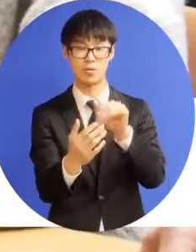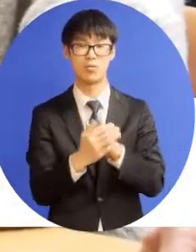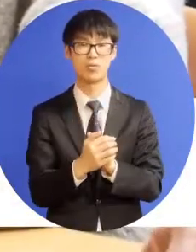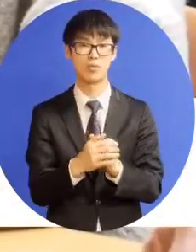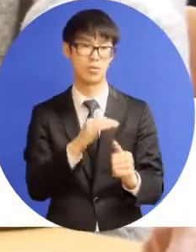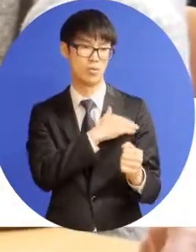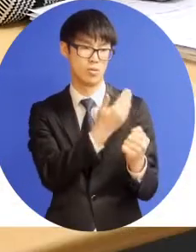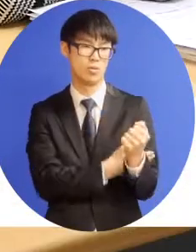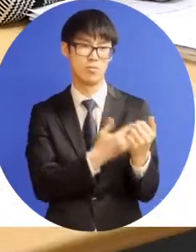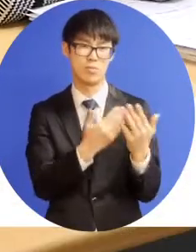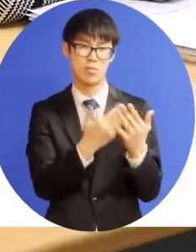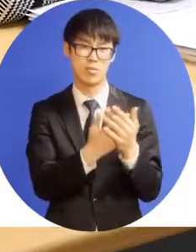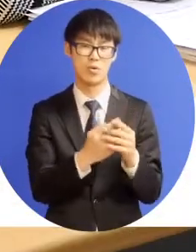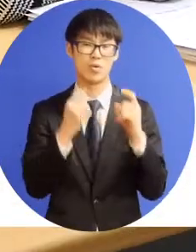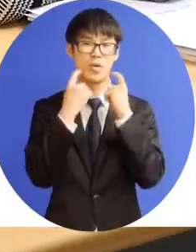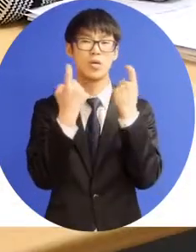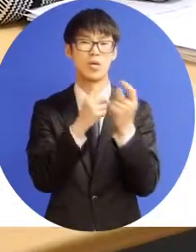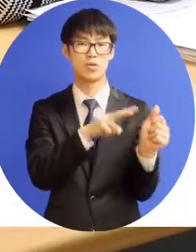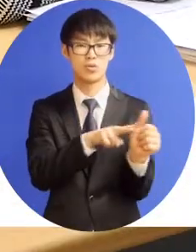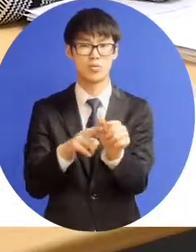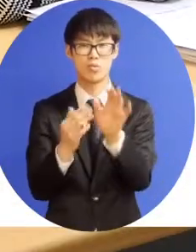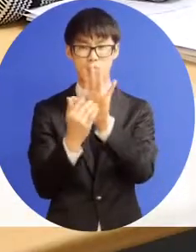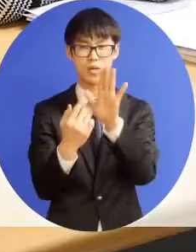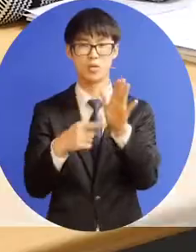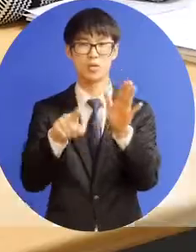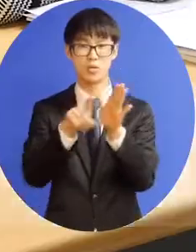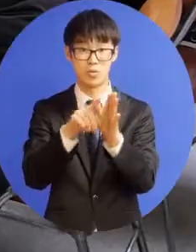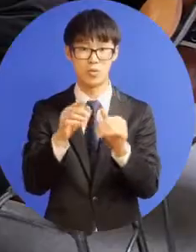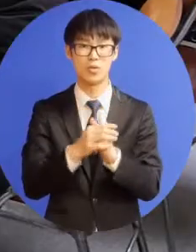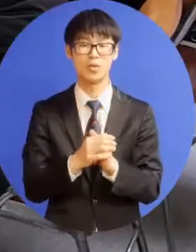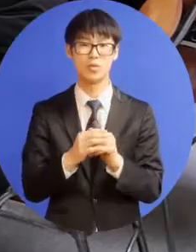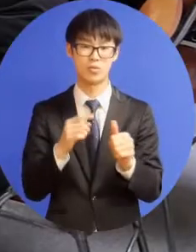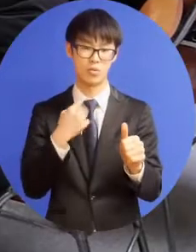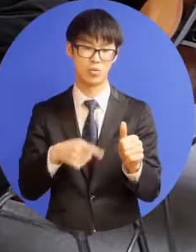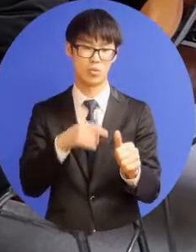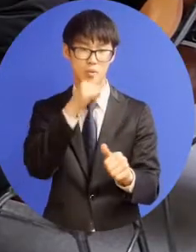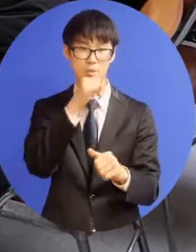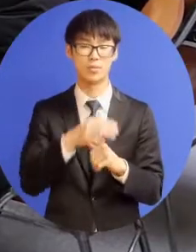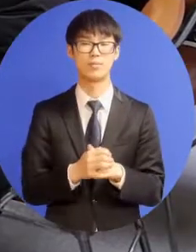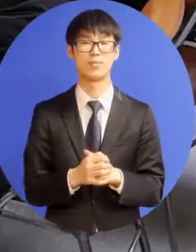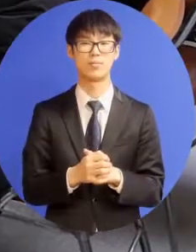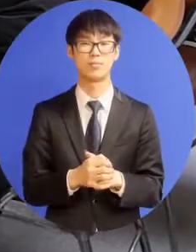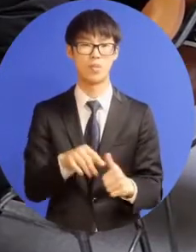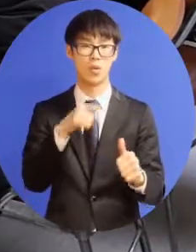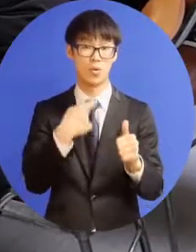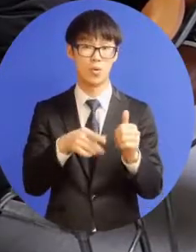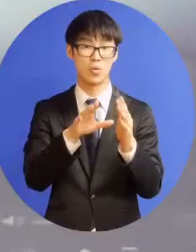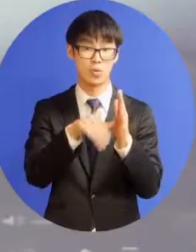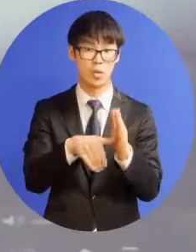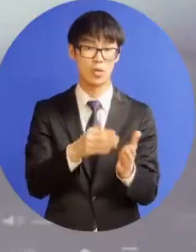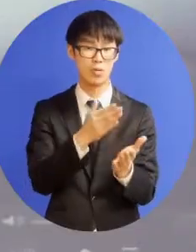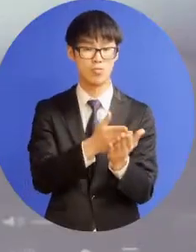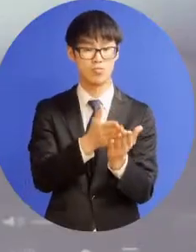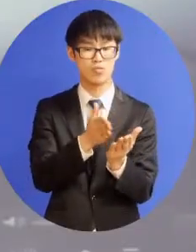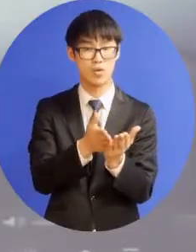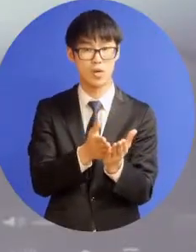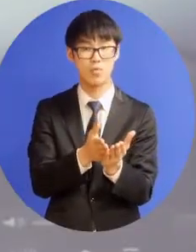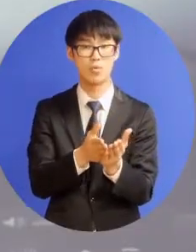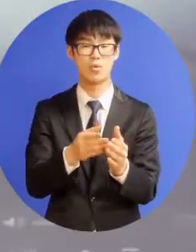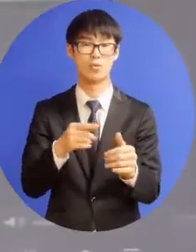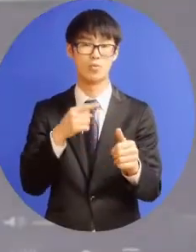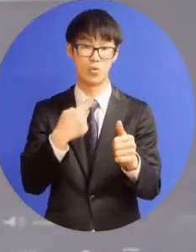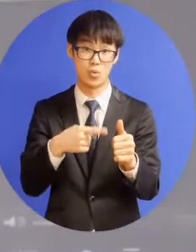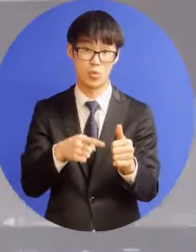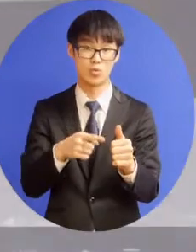향상과 개인정보 보호 의식 강화를 위해 마련됐습니다. 이날 교육에서는 분야별 보안 업무 교육과